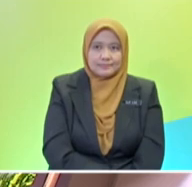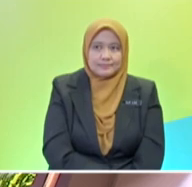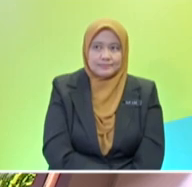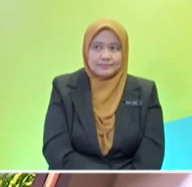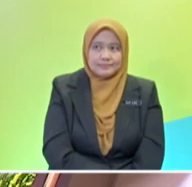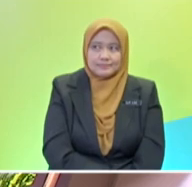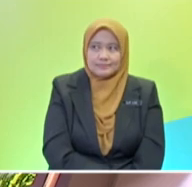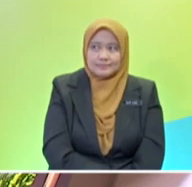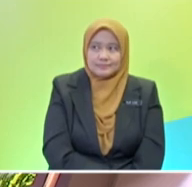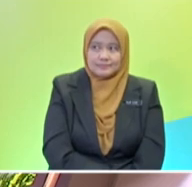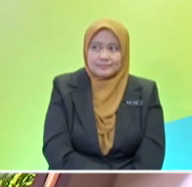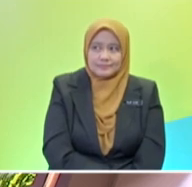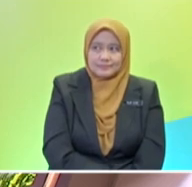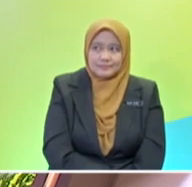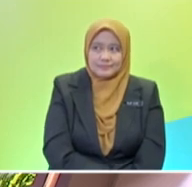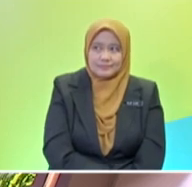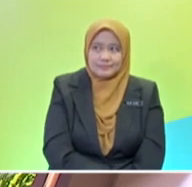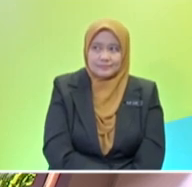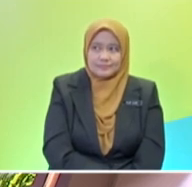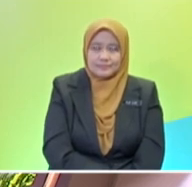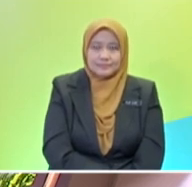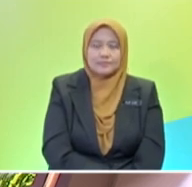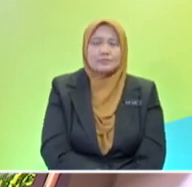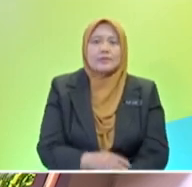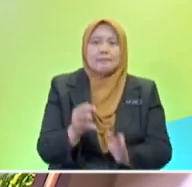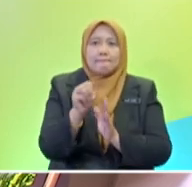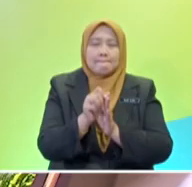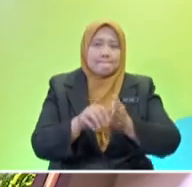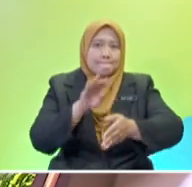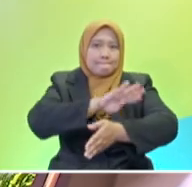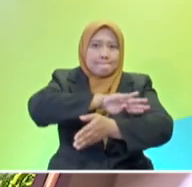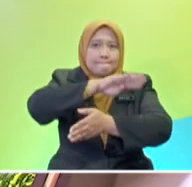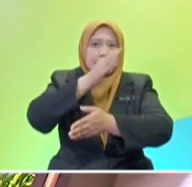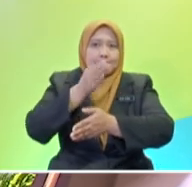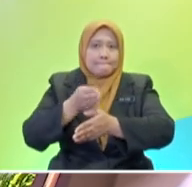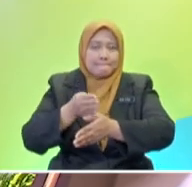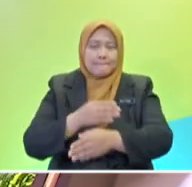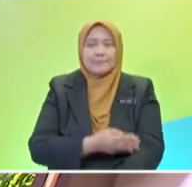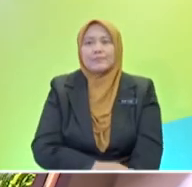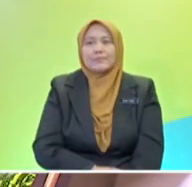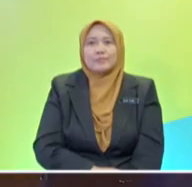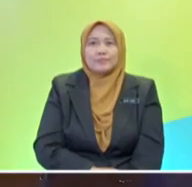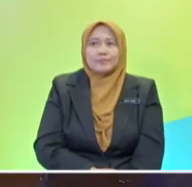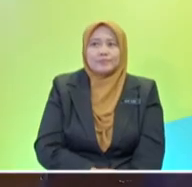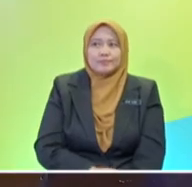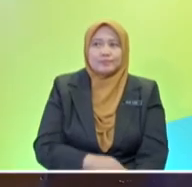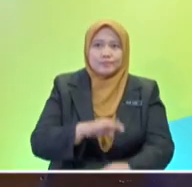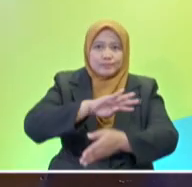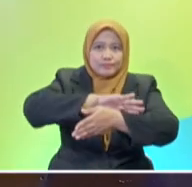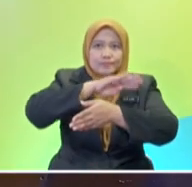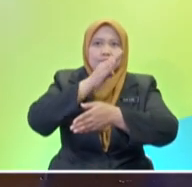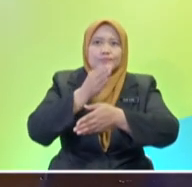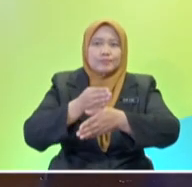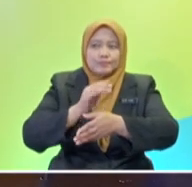Dia biasanya dia bujur. Bujur je. Ada tak daun-daun lain di situ yang bujur? Ada tak? Bujur cikgu